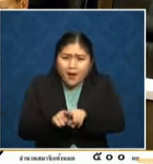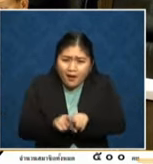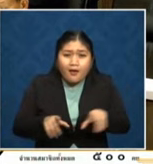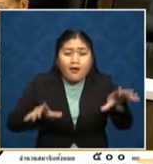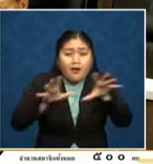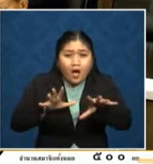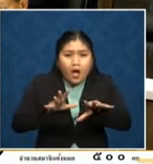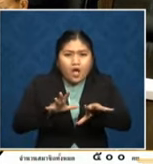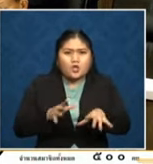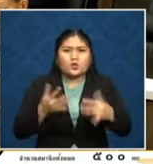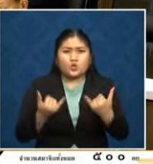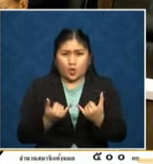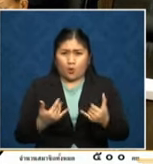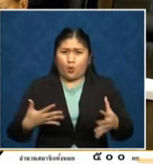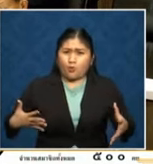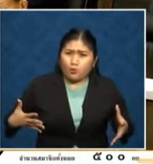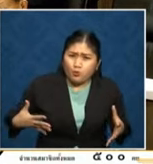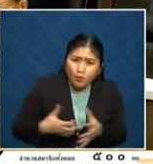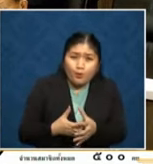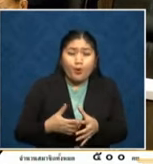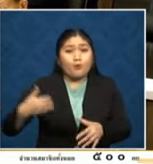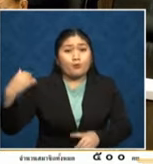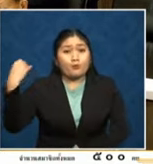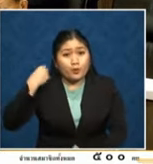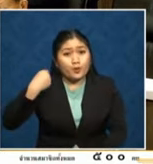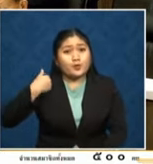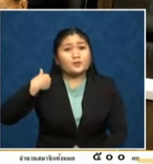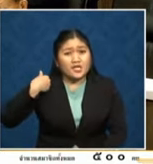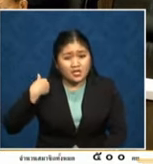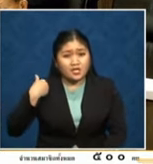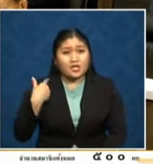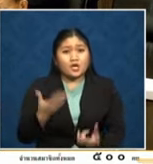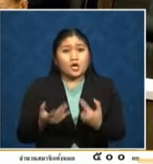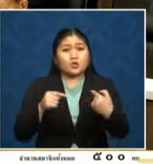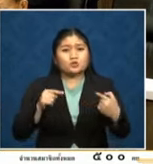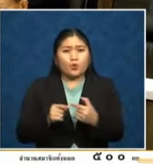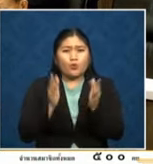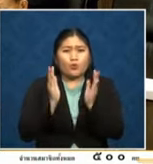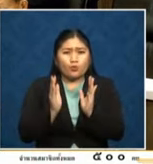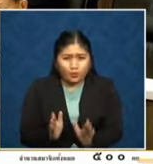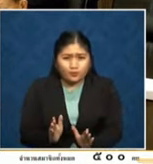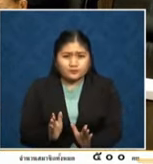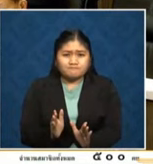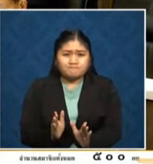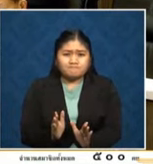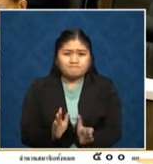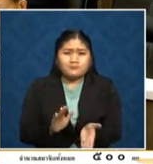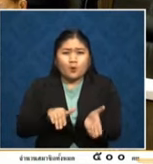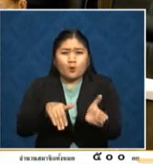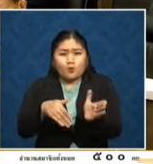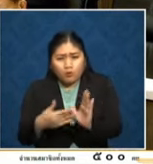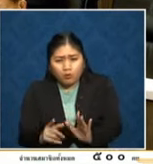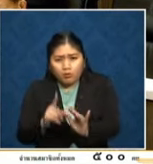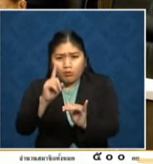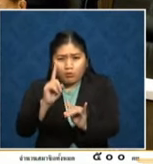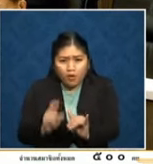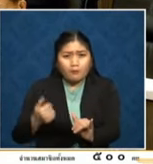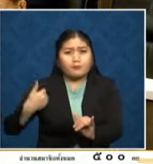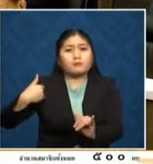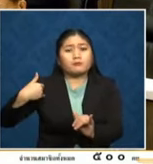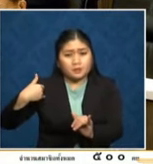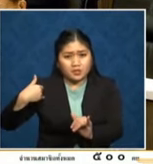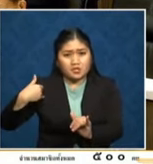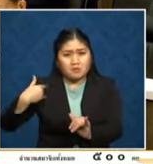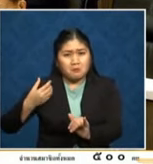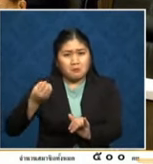ตุนะครับในมาการจับจ่ายทำให้ผู้คนเสียชีวิตในพื้นที่ของอำเภอสะ